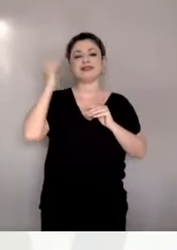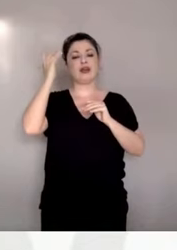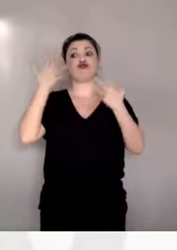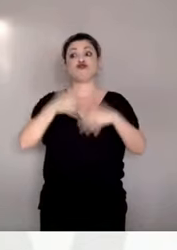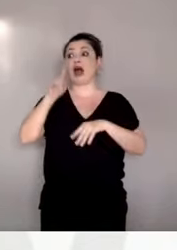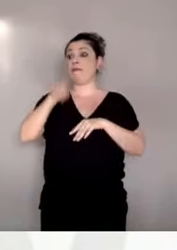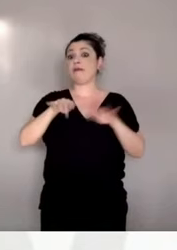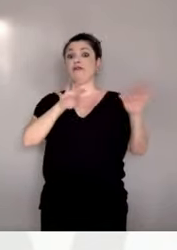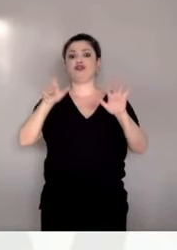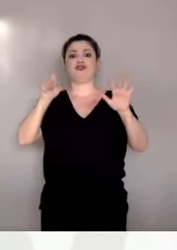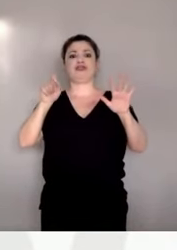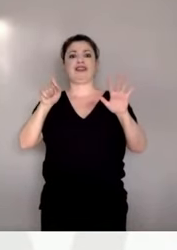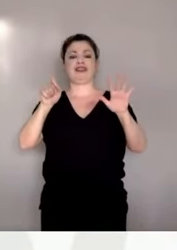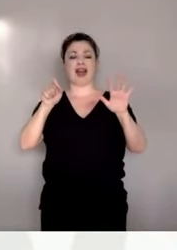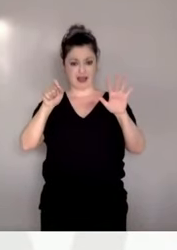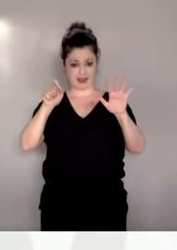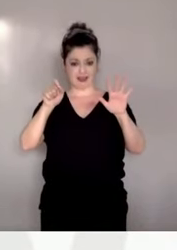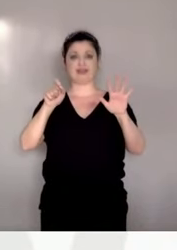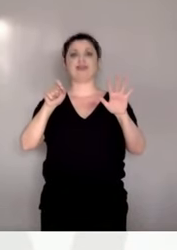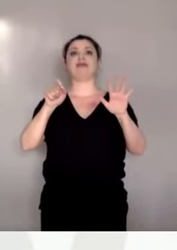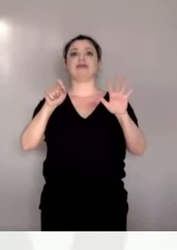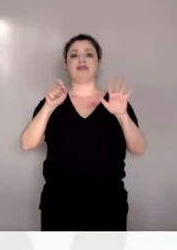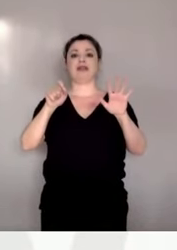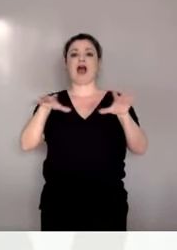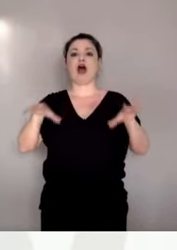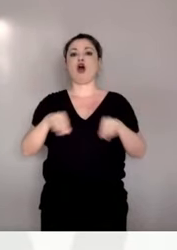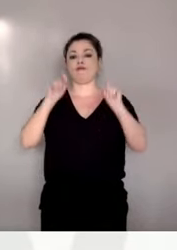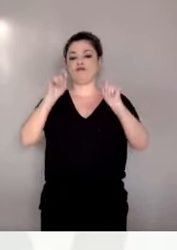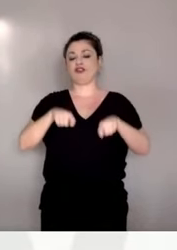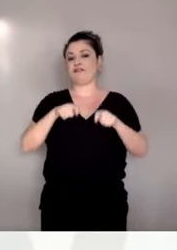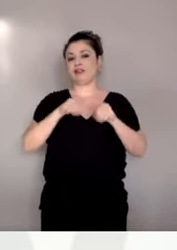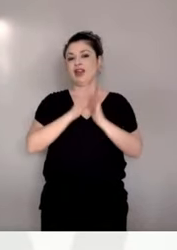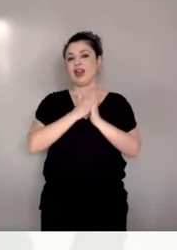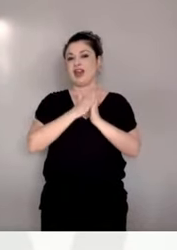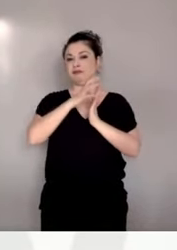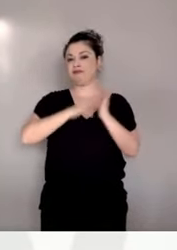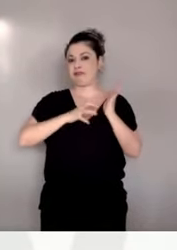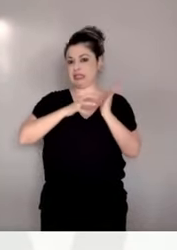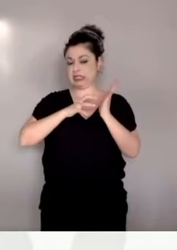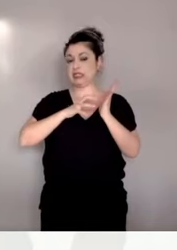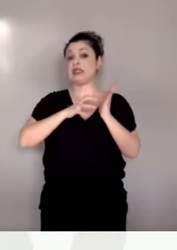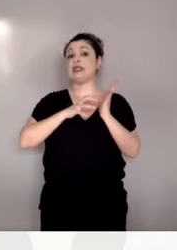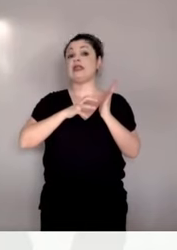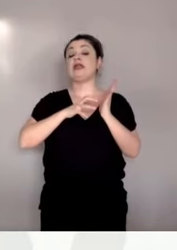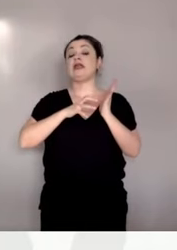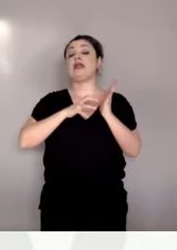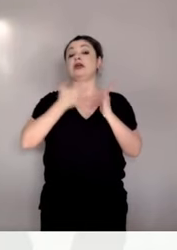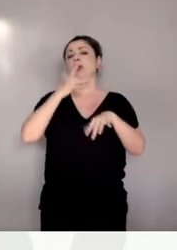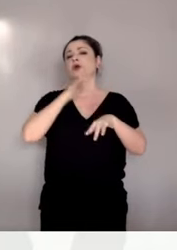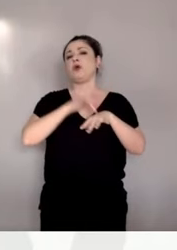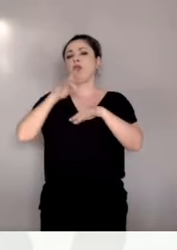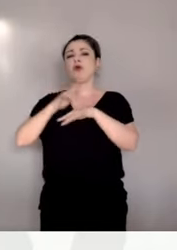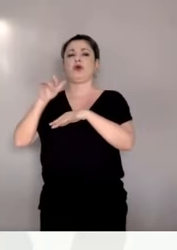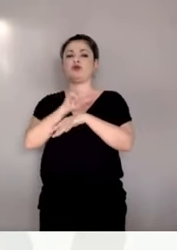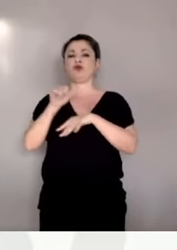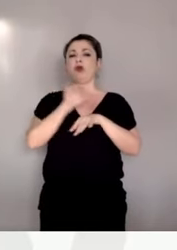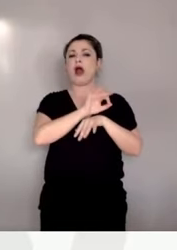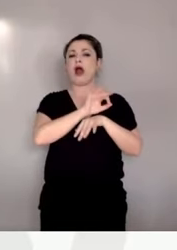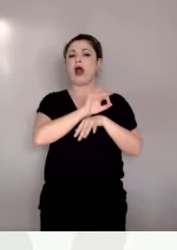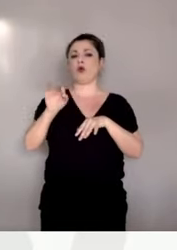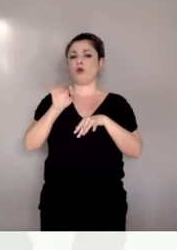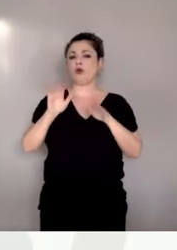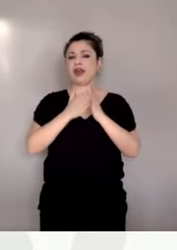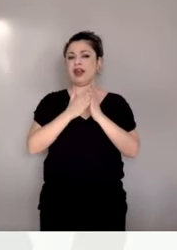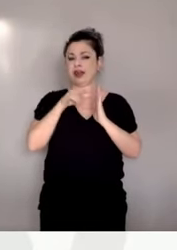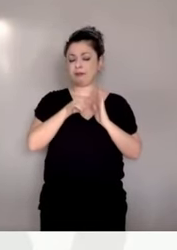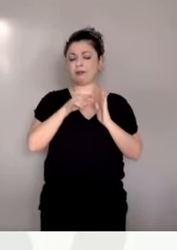anni 70 datano i suoi primi testi. Toccherò solo alcuni titoli tra i più